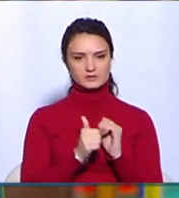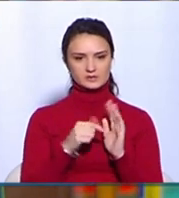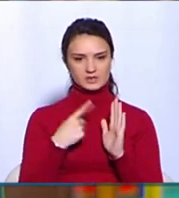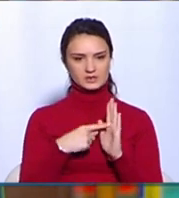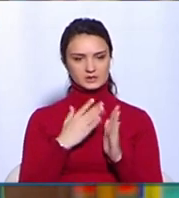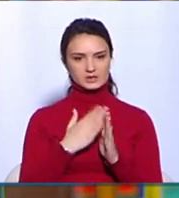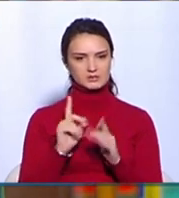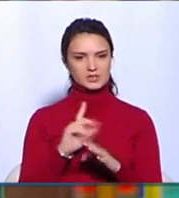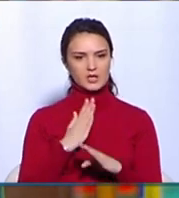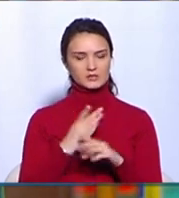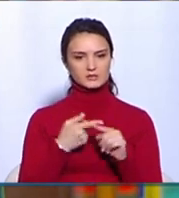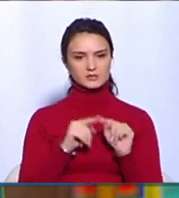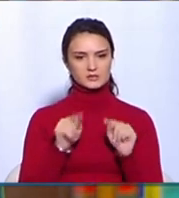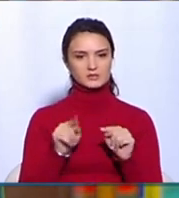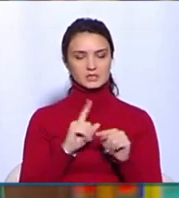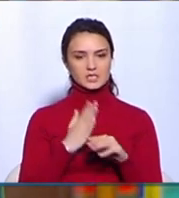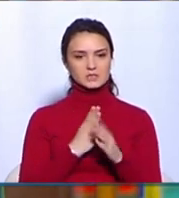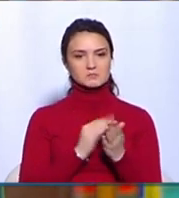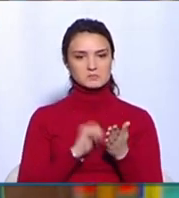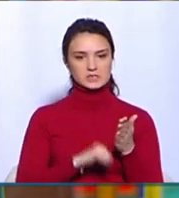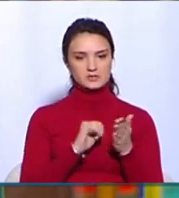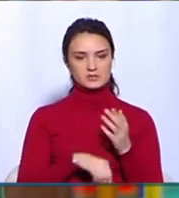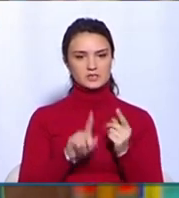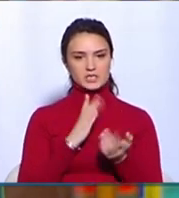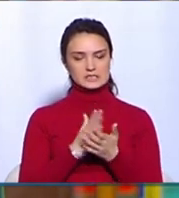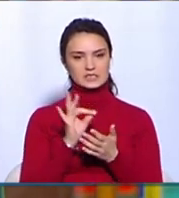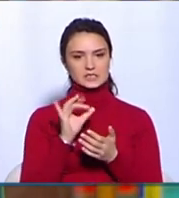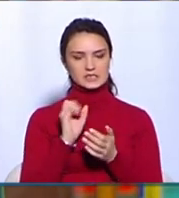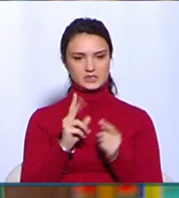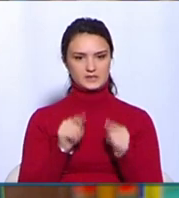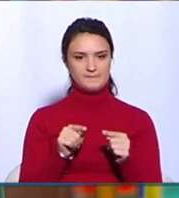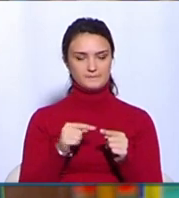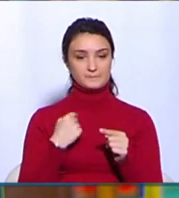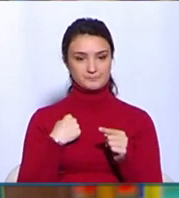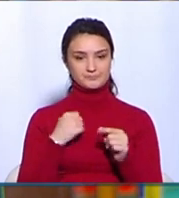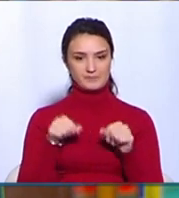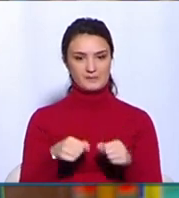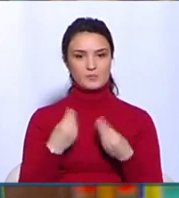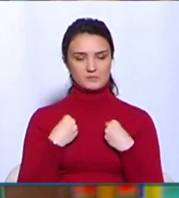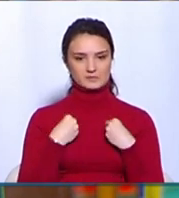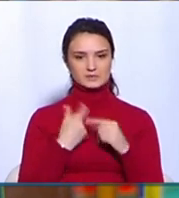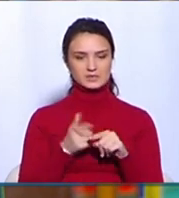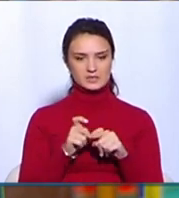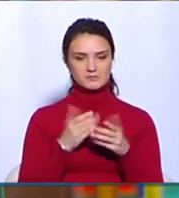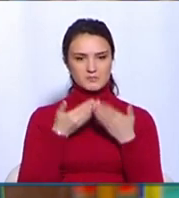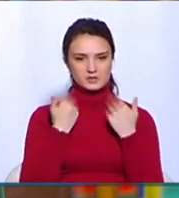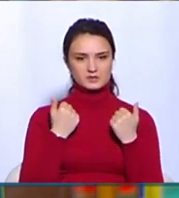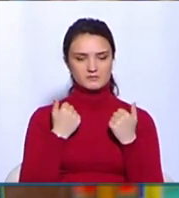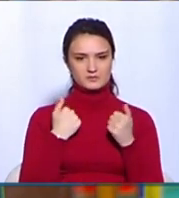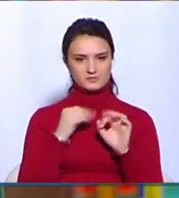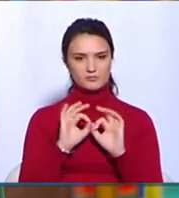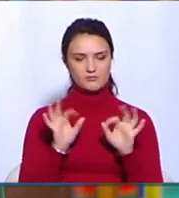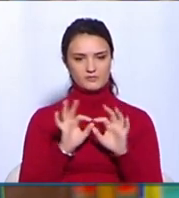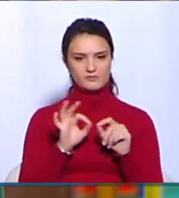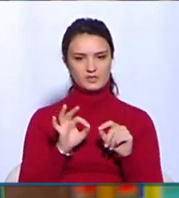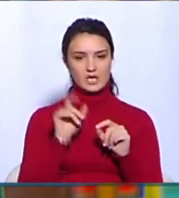საკითხი, რა არის ეს, რა არის მიზეზი, რა არის რისკ ფაქტორები. ნება მომეცით, აი ძალიან მარტივად